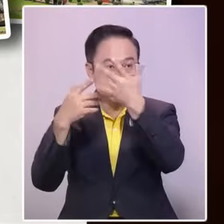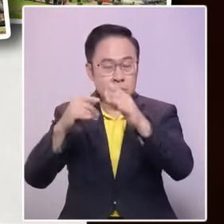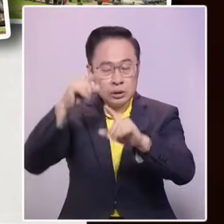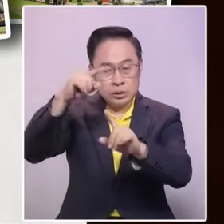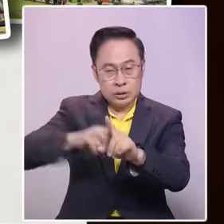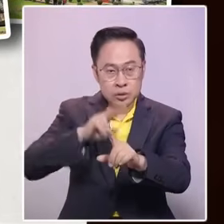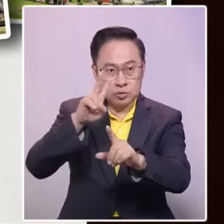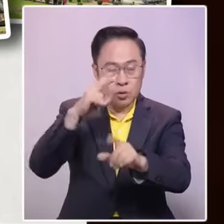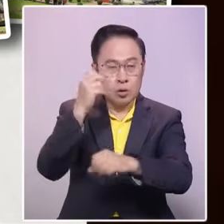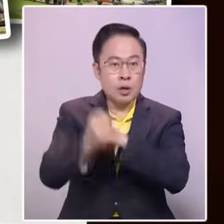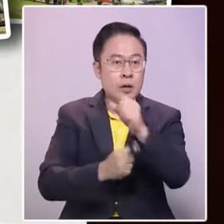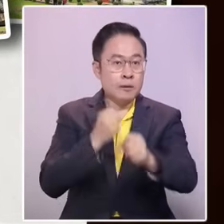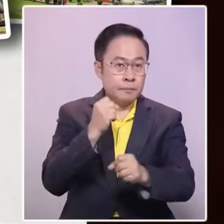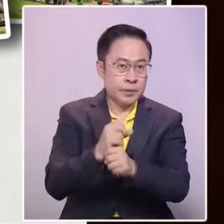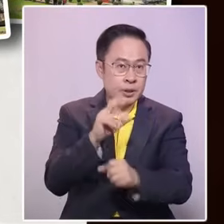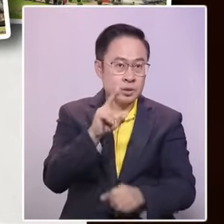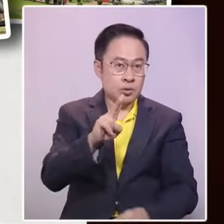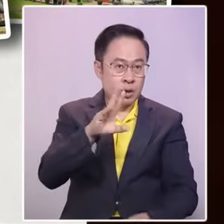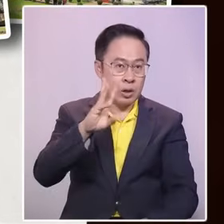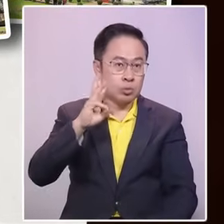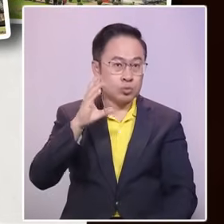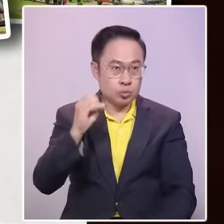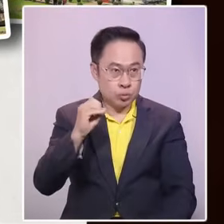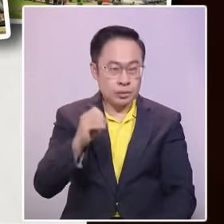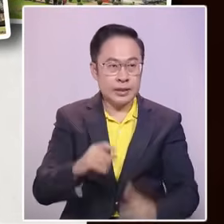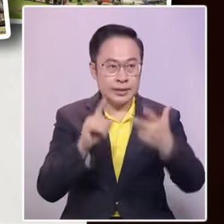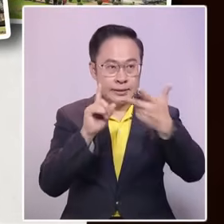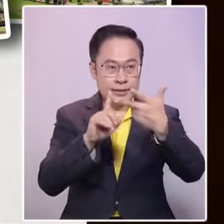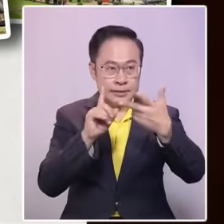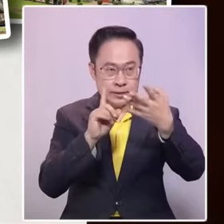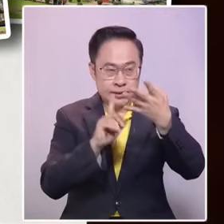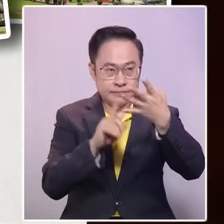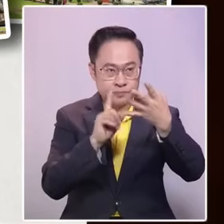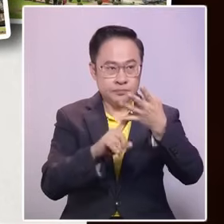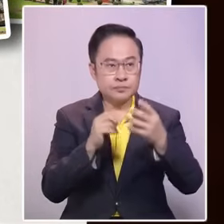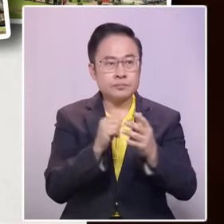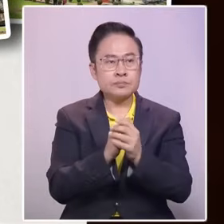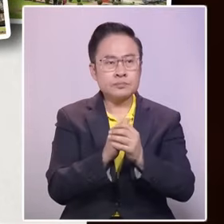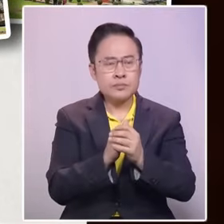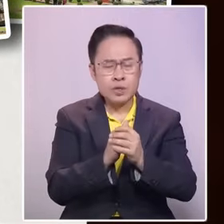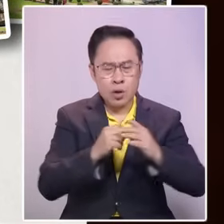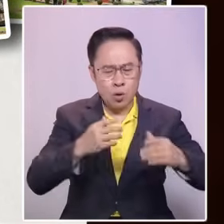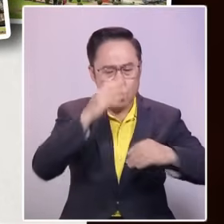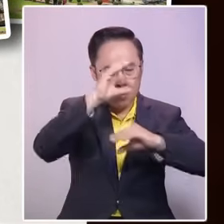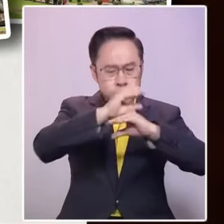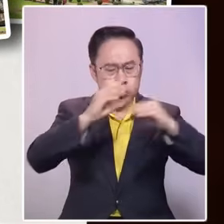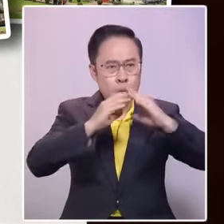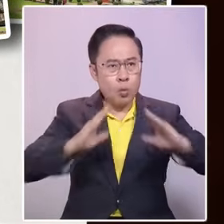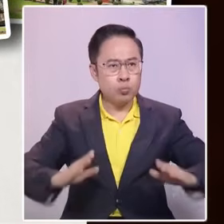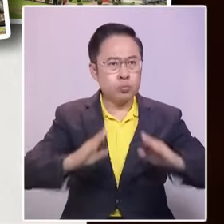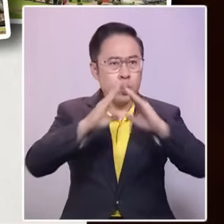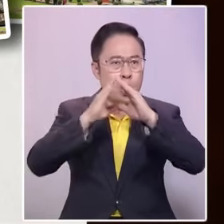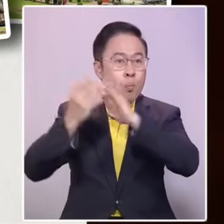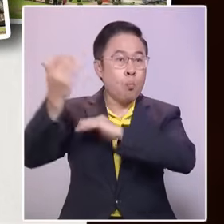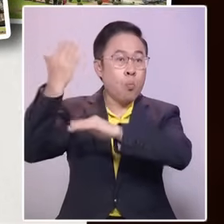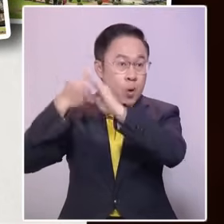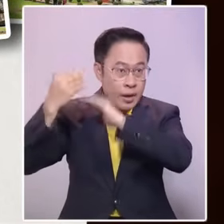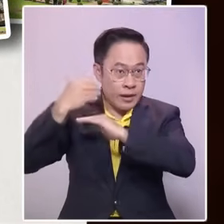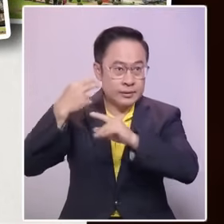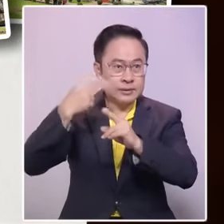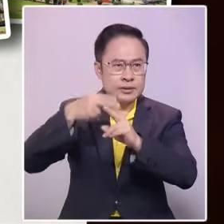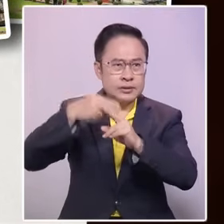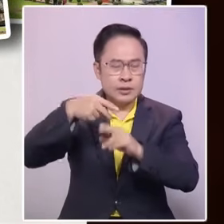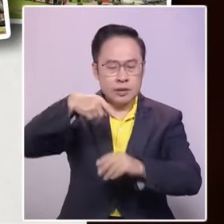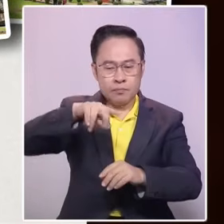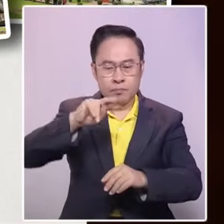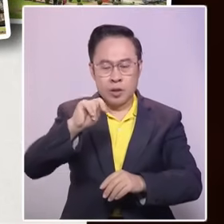กุมภาพันธ์ปี 2560แล้วก็มีกลุ่มเทวสถานปราสาทพนมรุ้งปราสาทเมืองต่ำปราสาทเอ่อปลายบัตรนะ